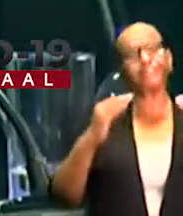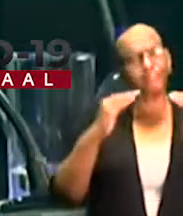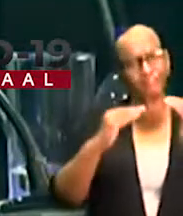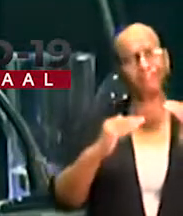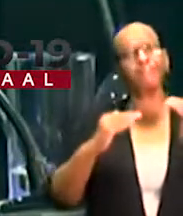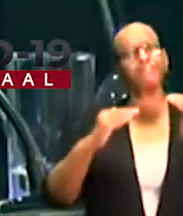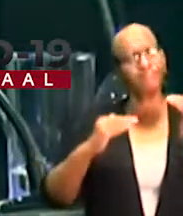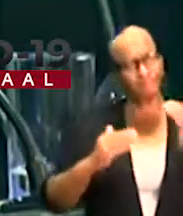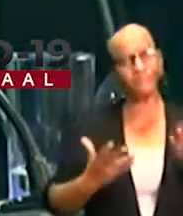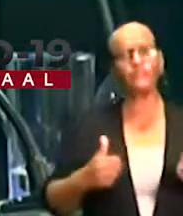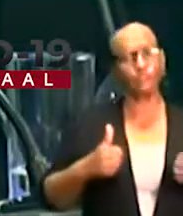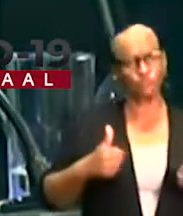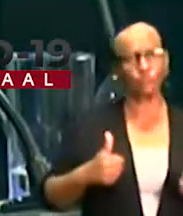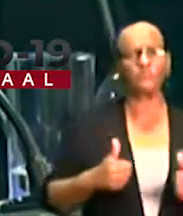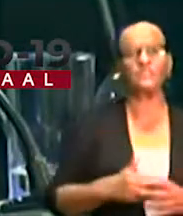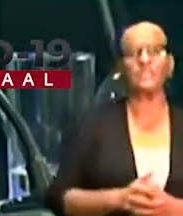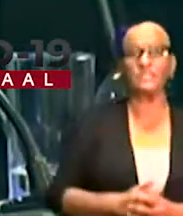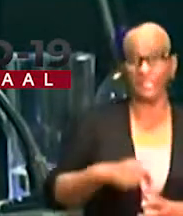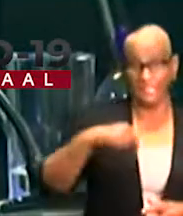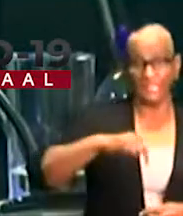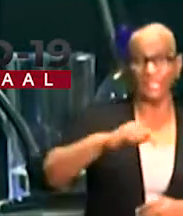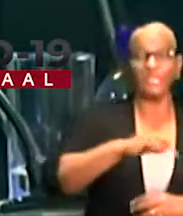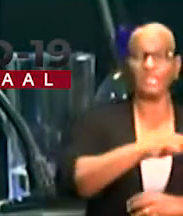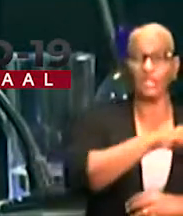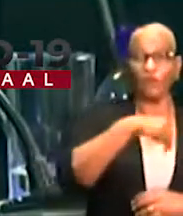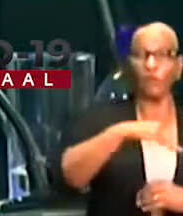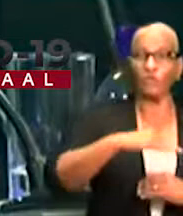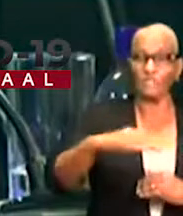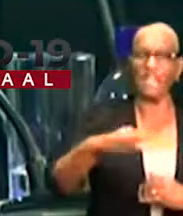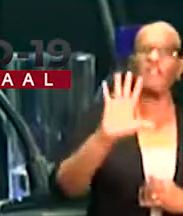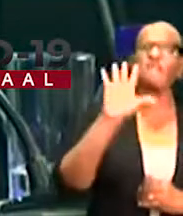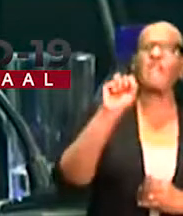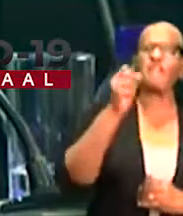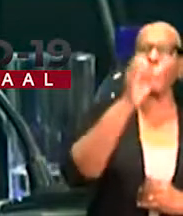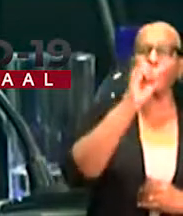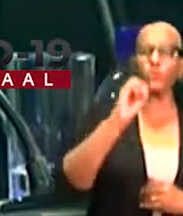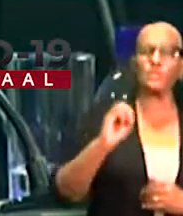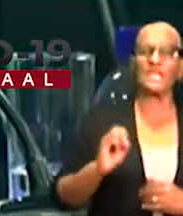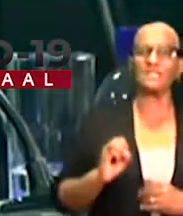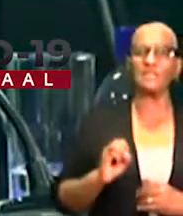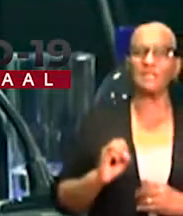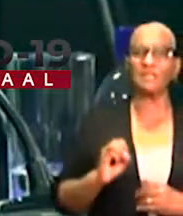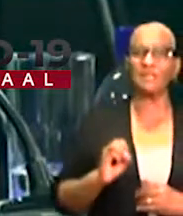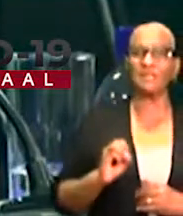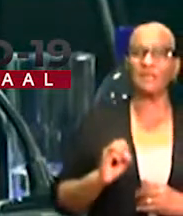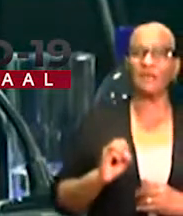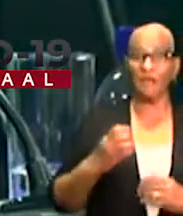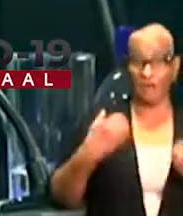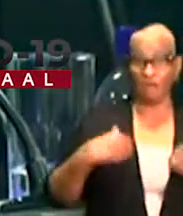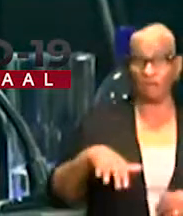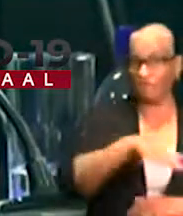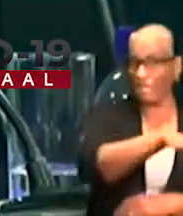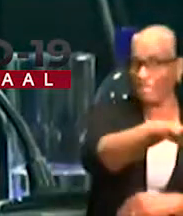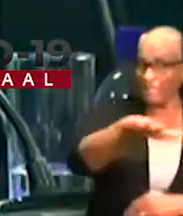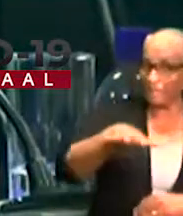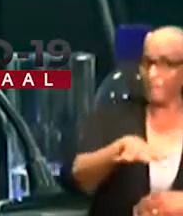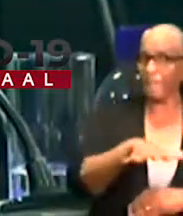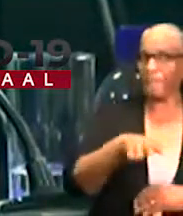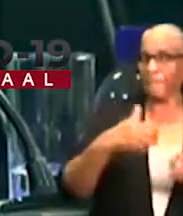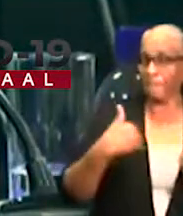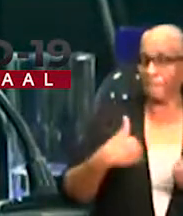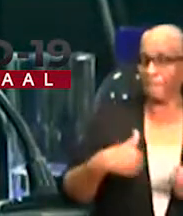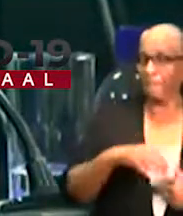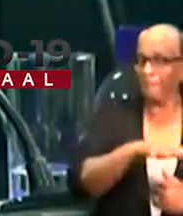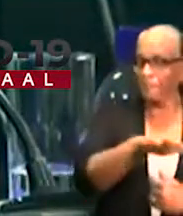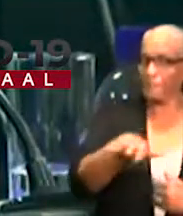hebben in ons land nu zeg maar 50% van onze bevolking gevaccineerd.